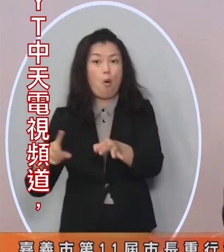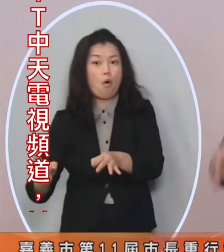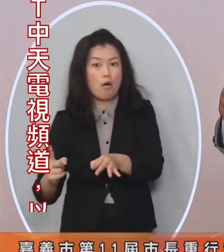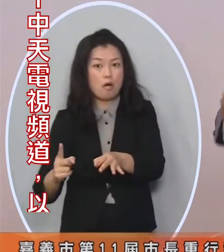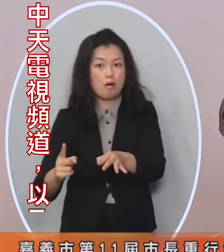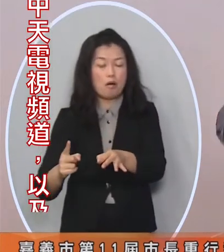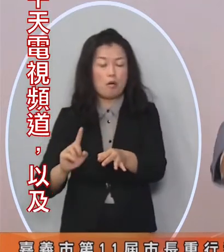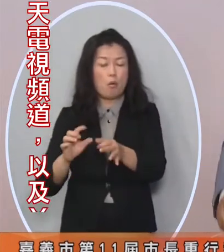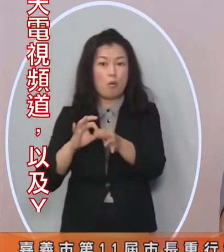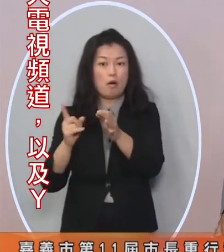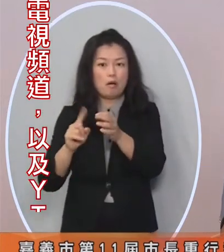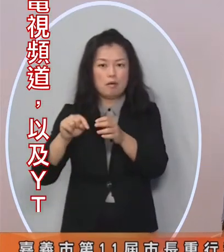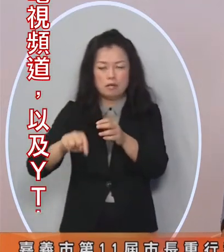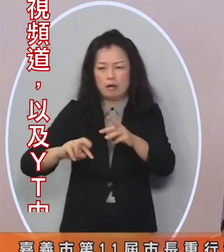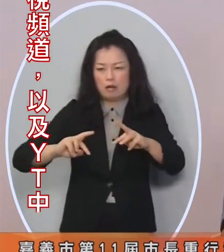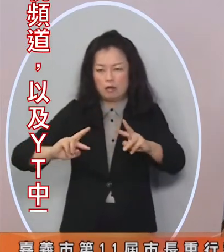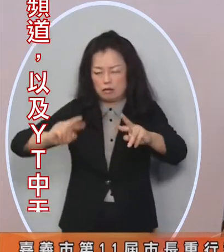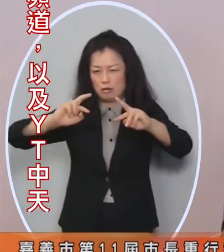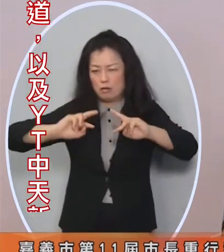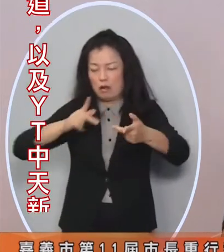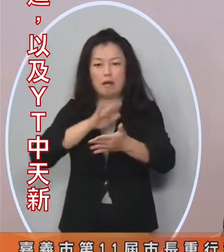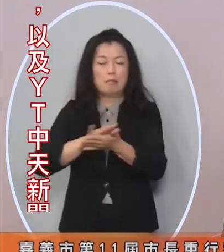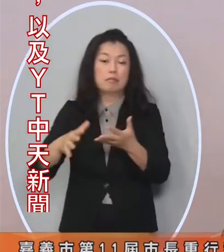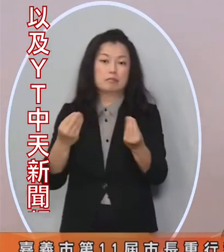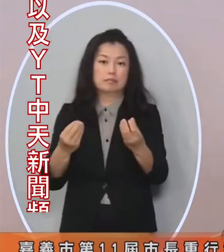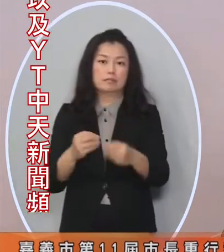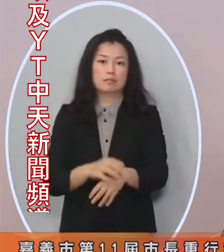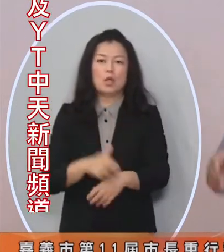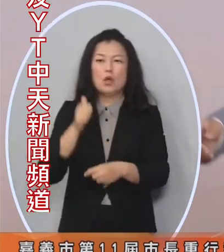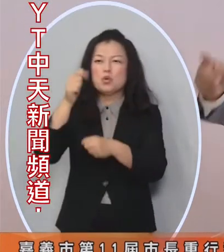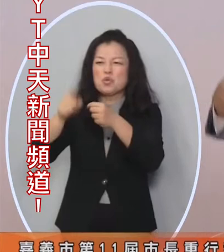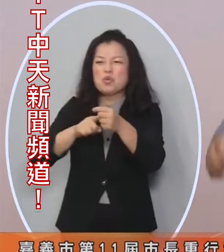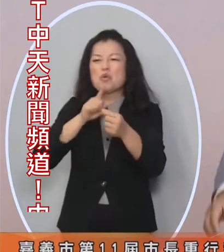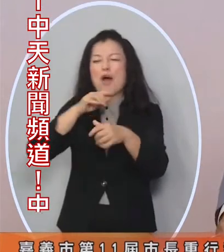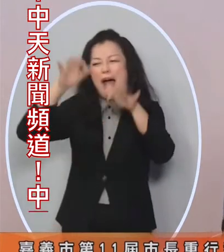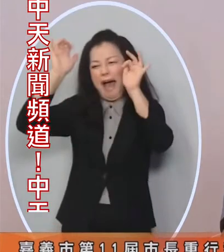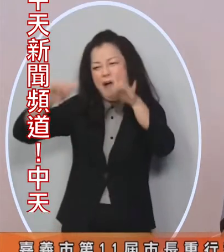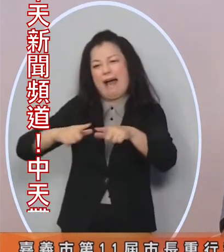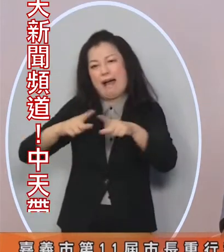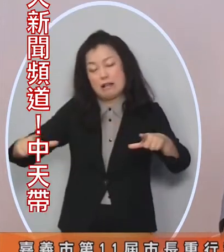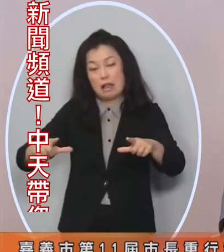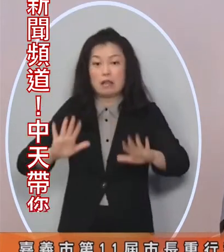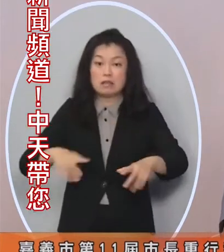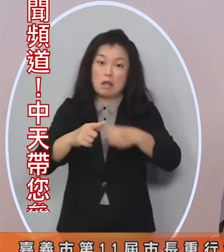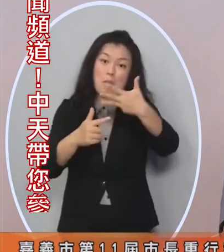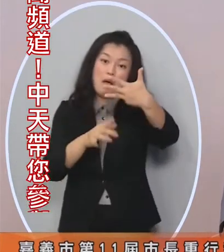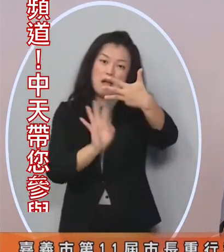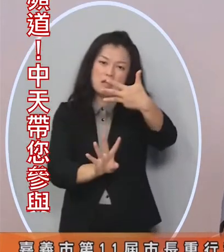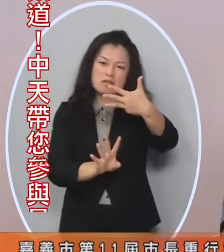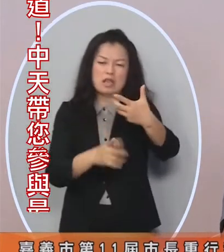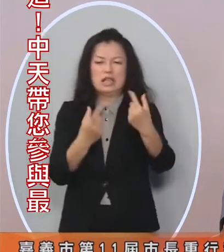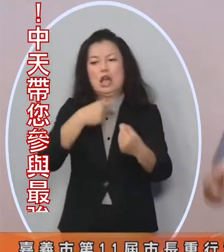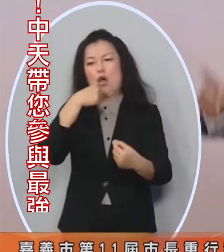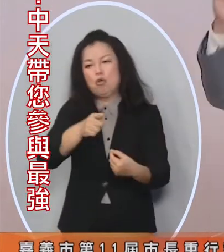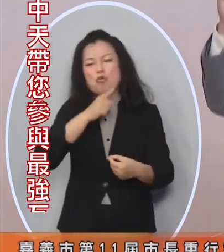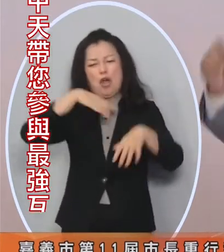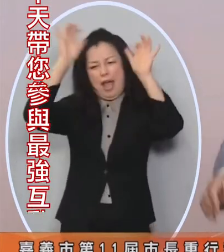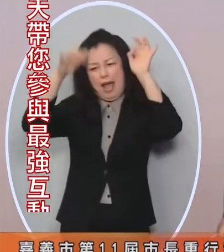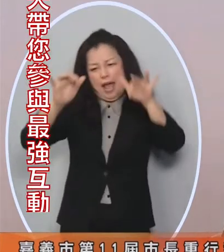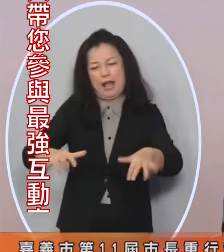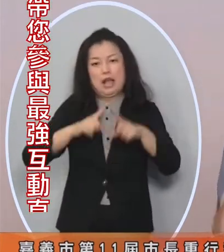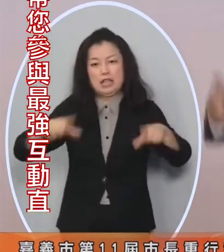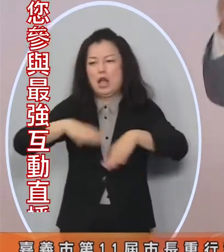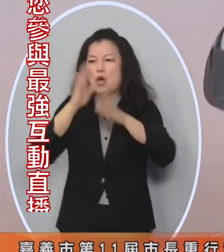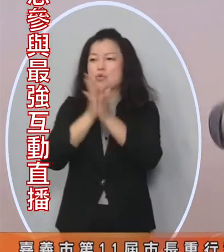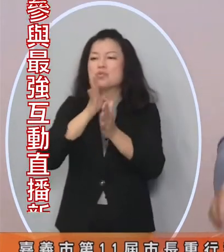长每次淹水，去年的8月2号淹水，他说下雨下太大。今年的8月4号淹水，他说下雨下太大，通通是